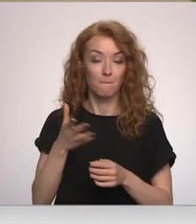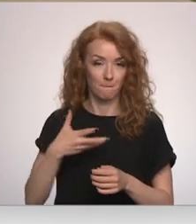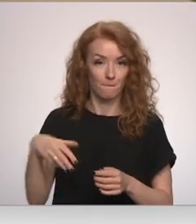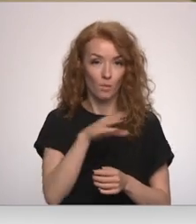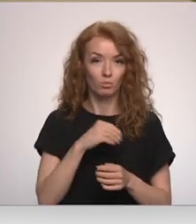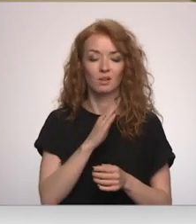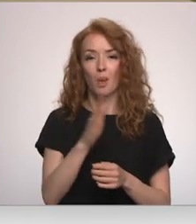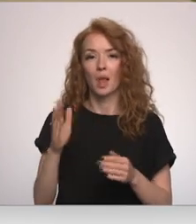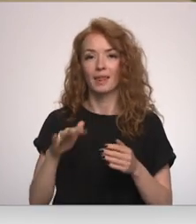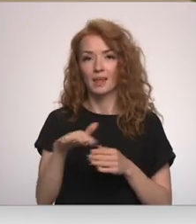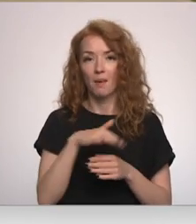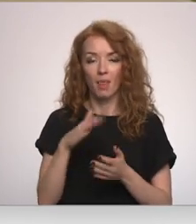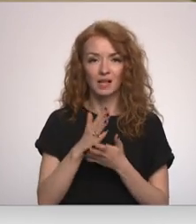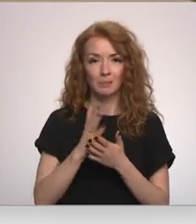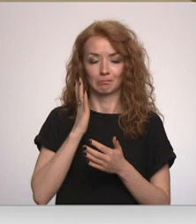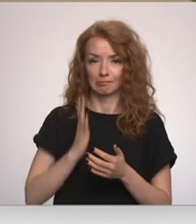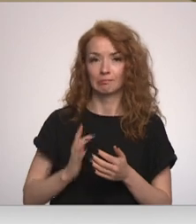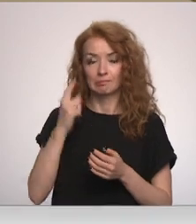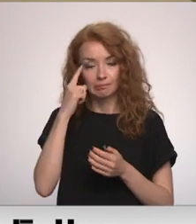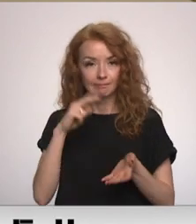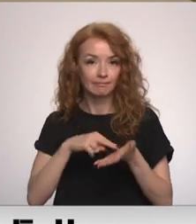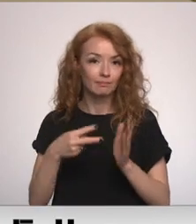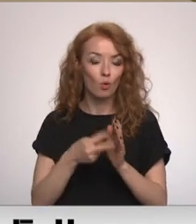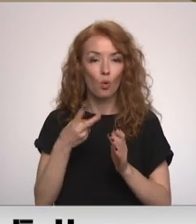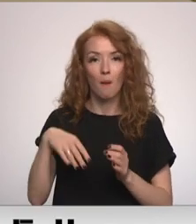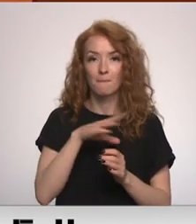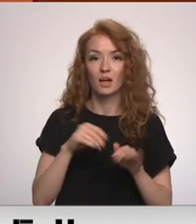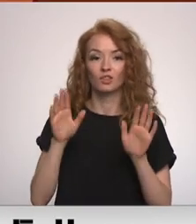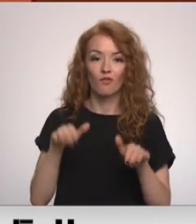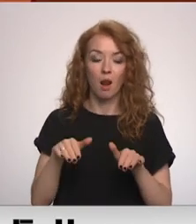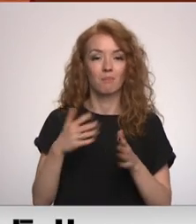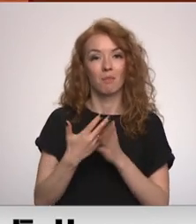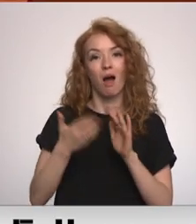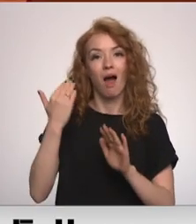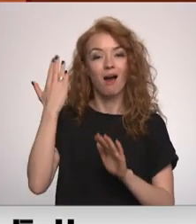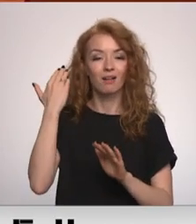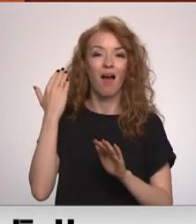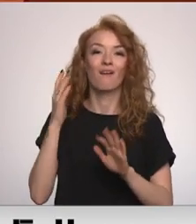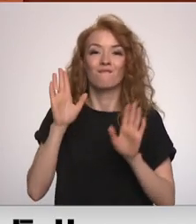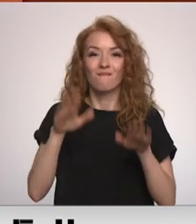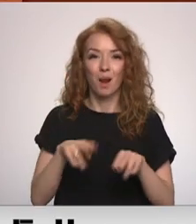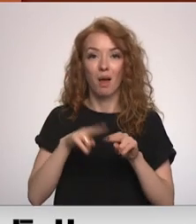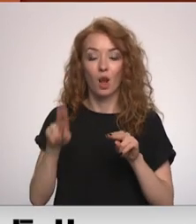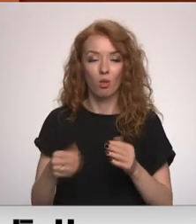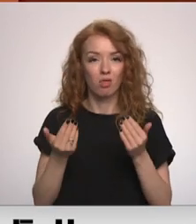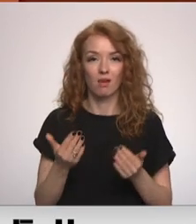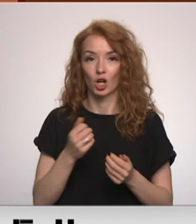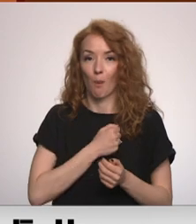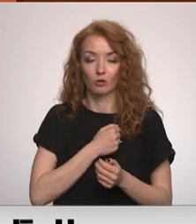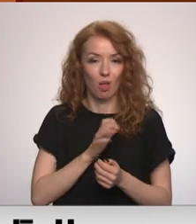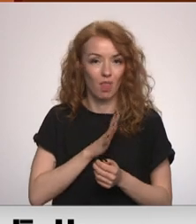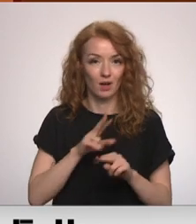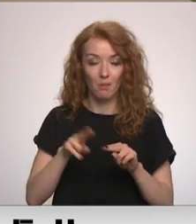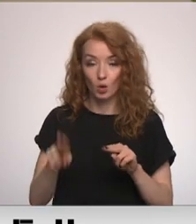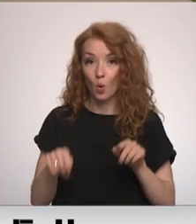katrā ģimenē, mēs esam spiesti domāt par kādām lietām, ko mēs varbūt agrāk domājuši atļauties vairs nevaram atļauties, un